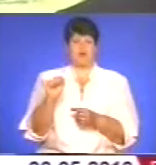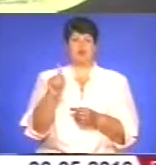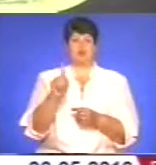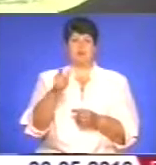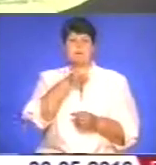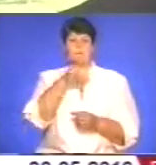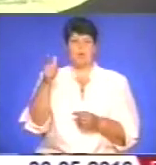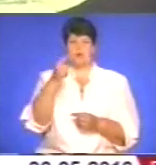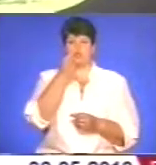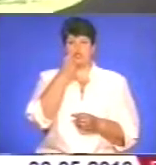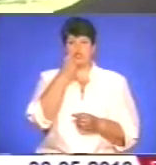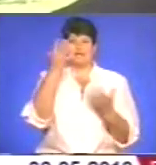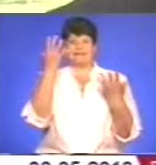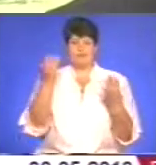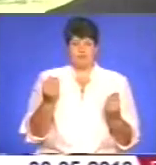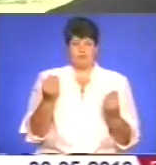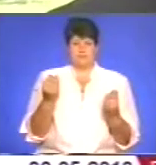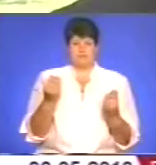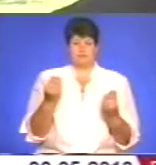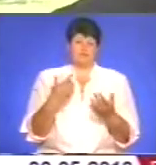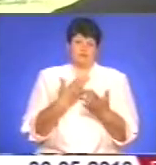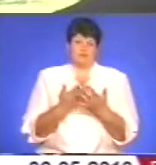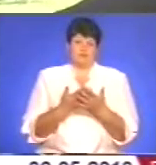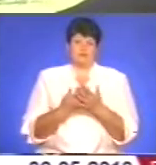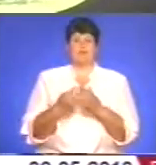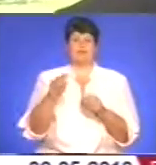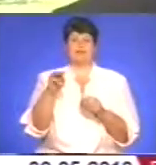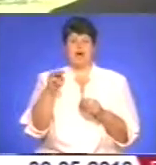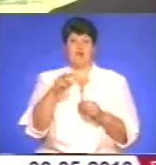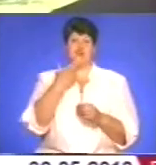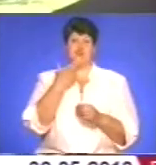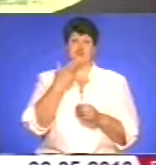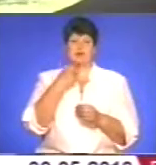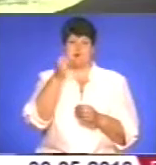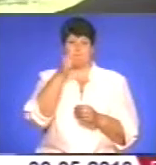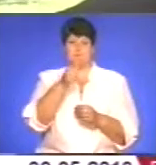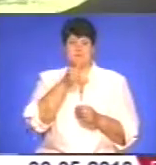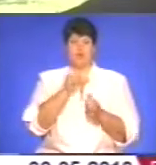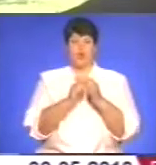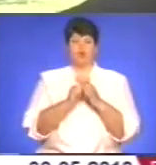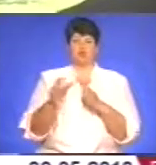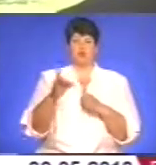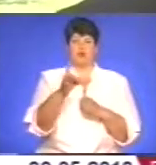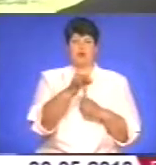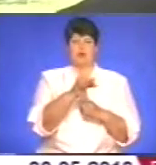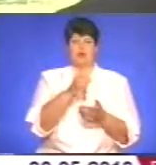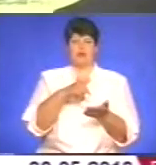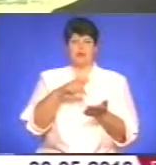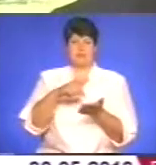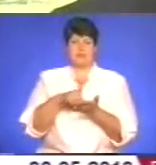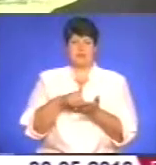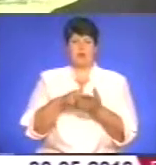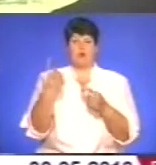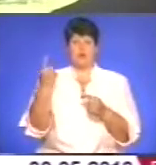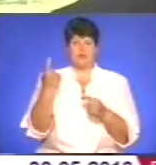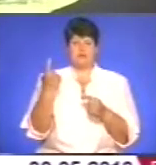протягом найближчих днів, скажімо, травня-червня місяці, в кожному районі, в кожному місті